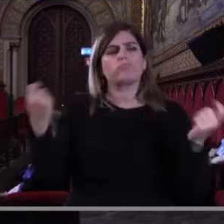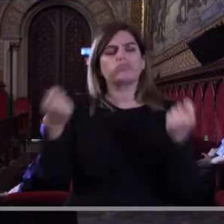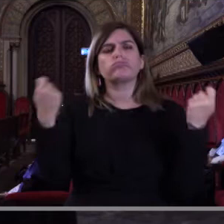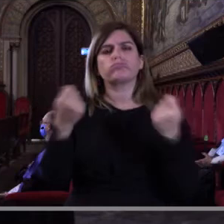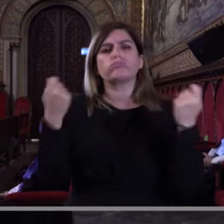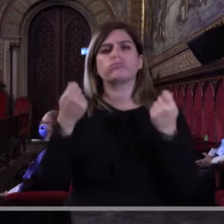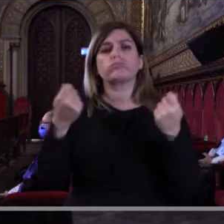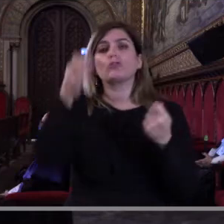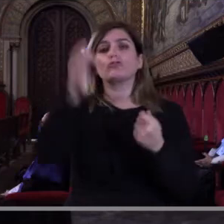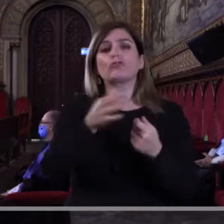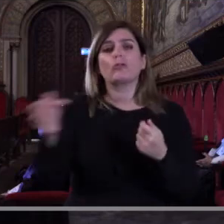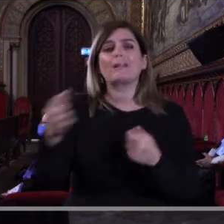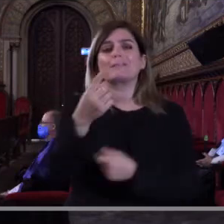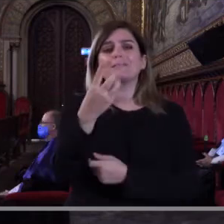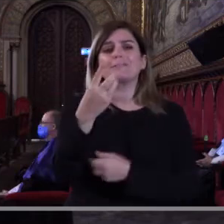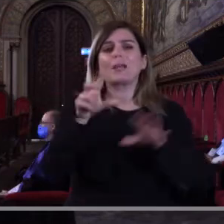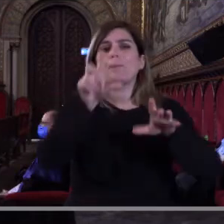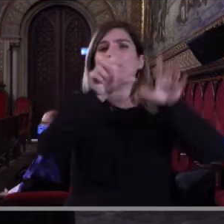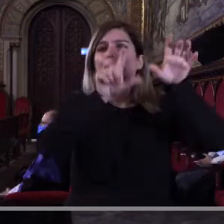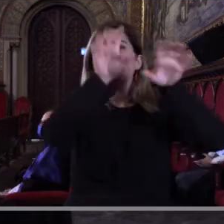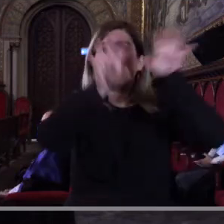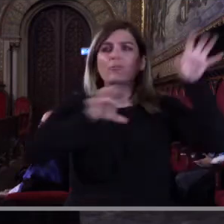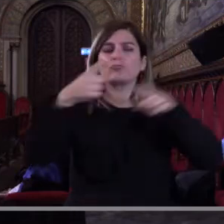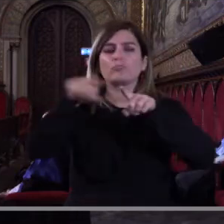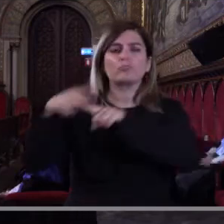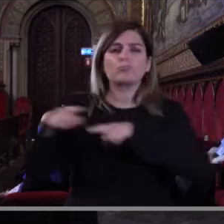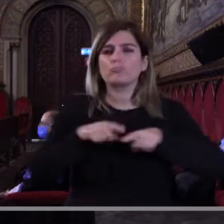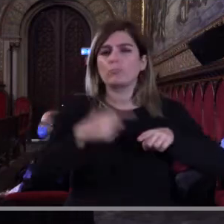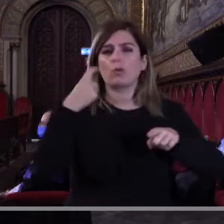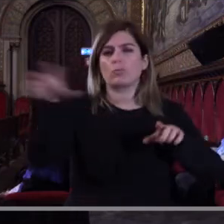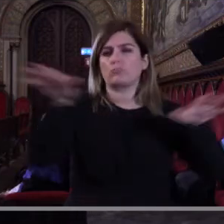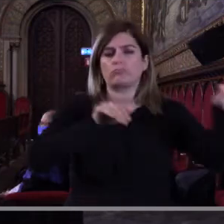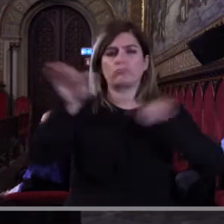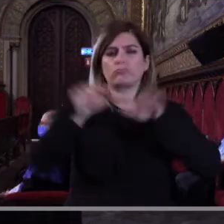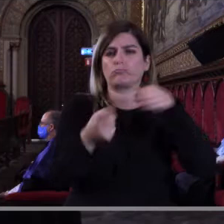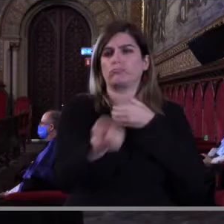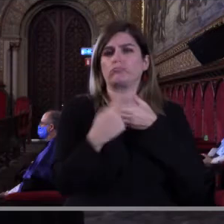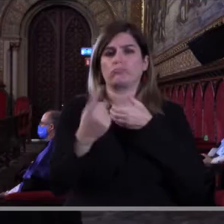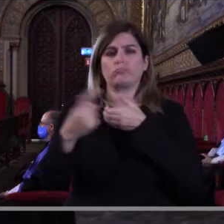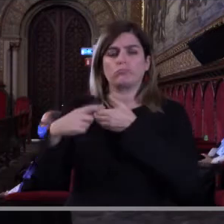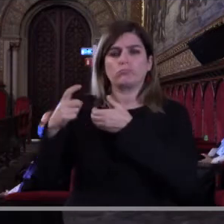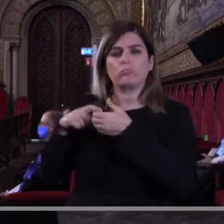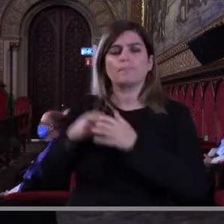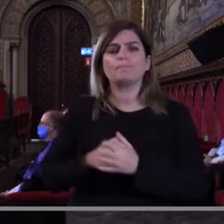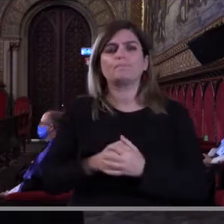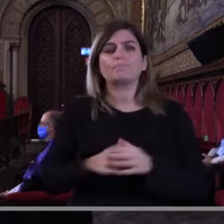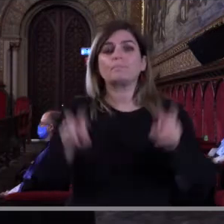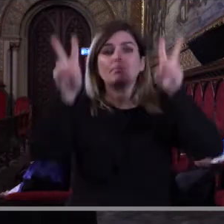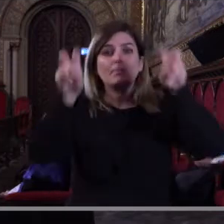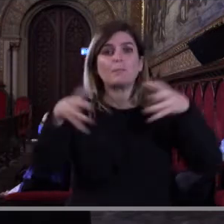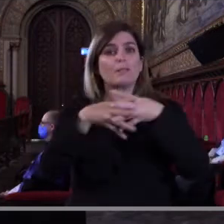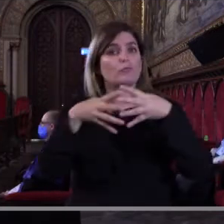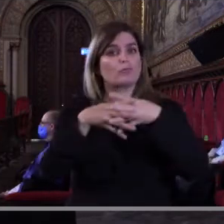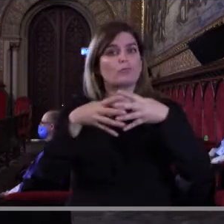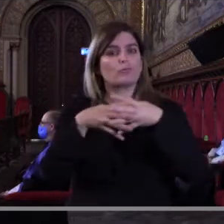de 137 nacionalitats diferents. Pel que fa a les infraestructures, la millora